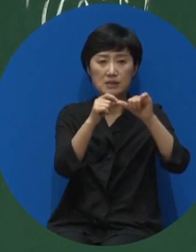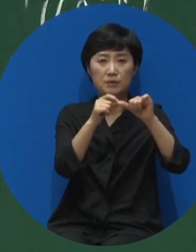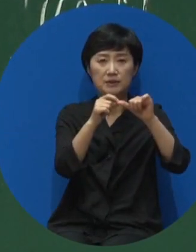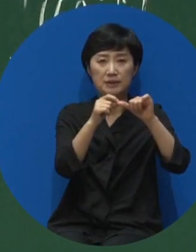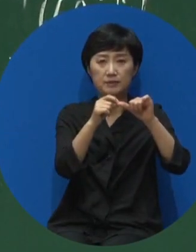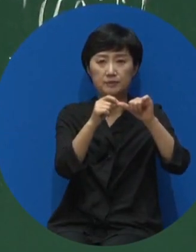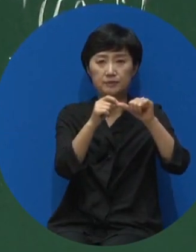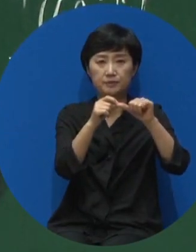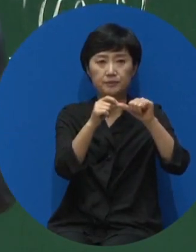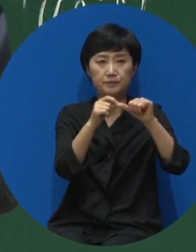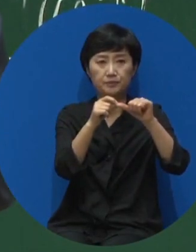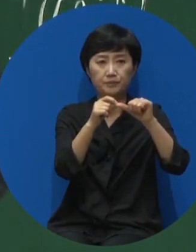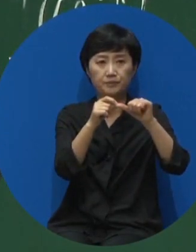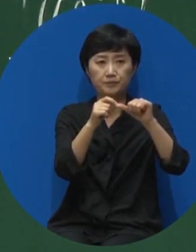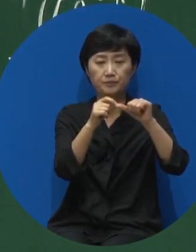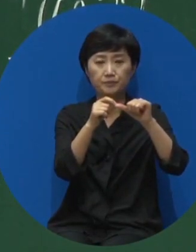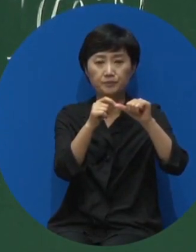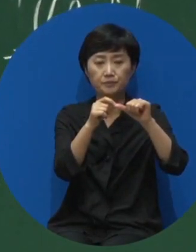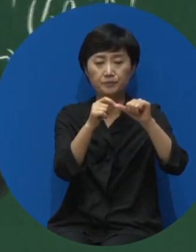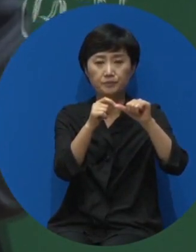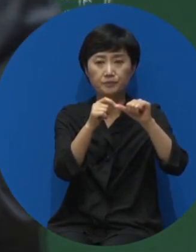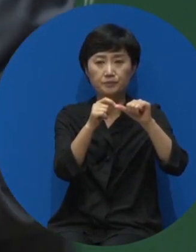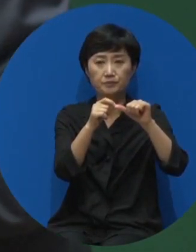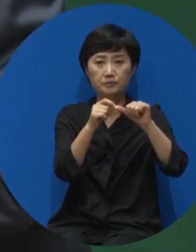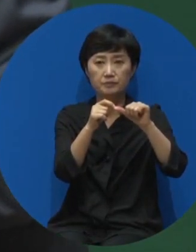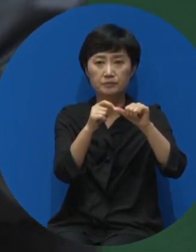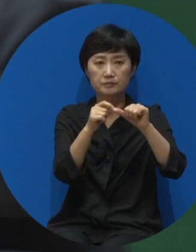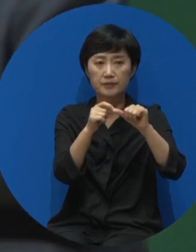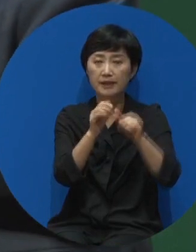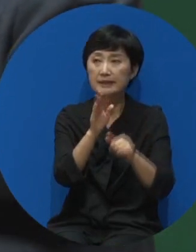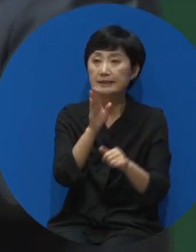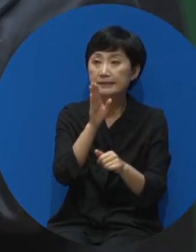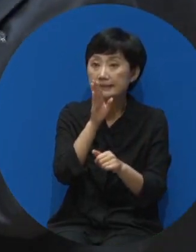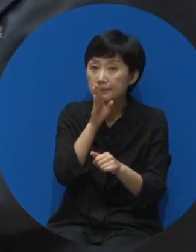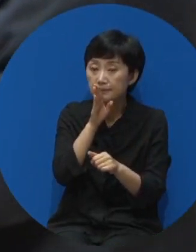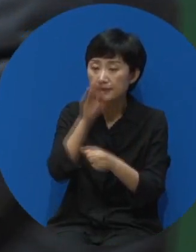데와 5번째です. 참 임마누엘의